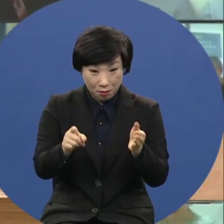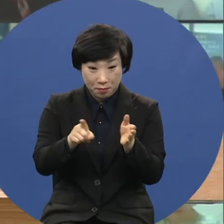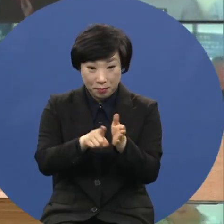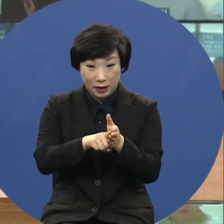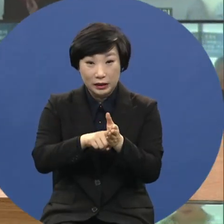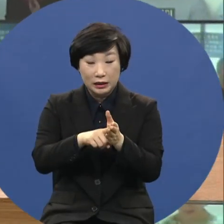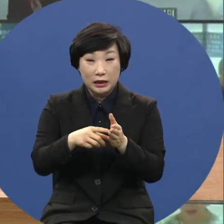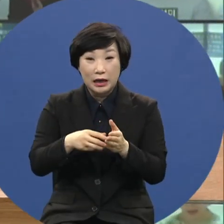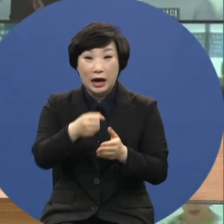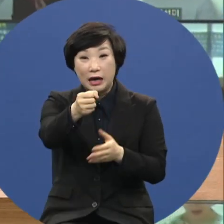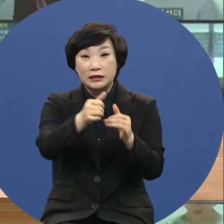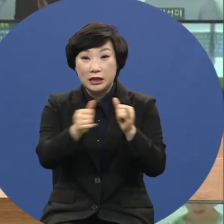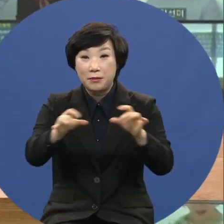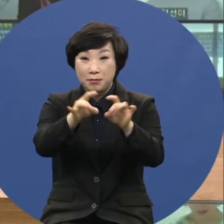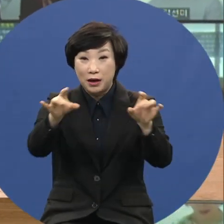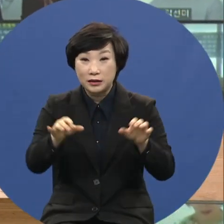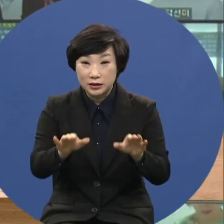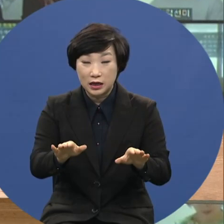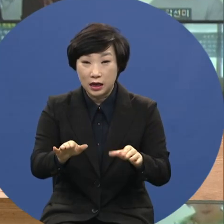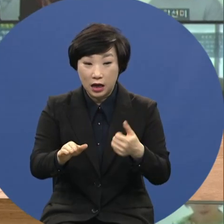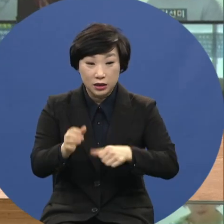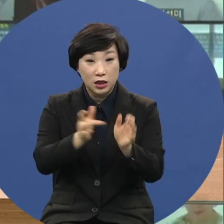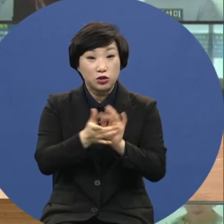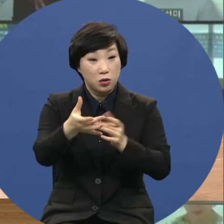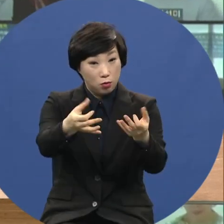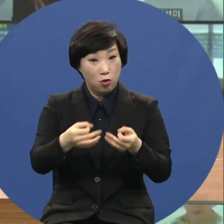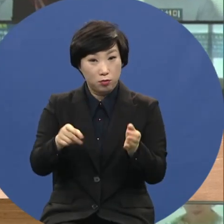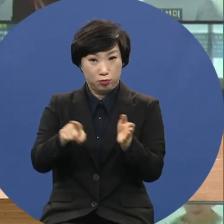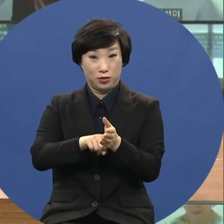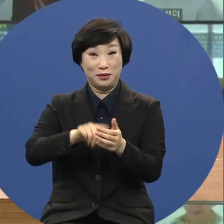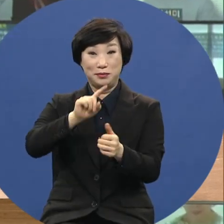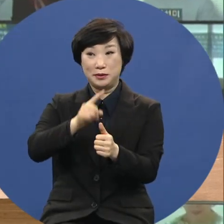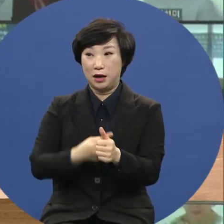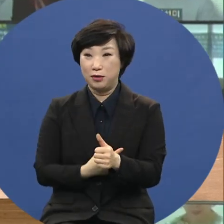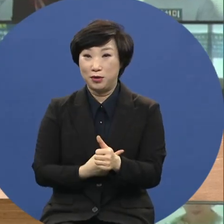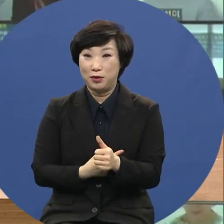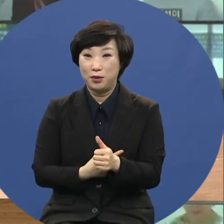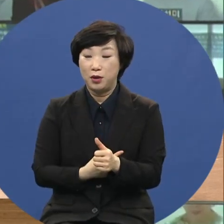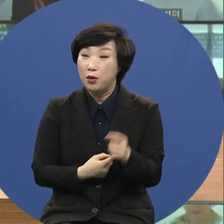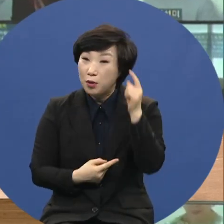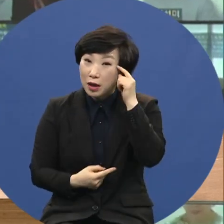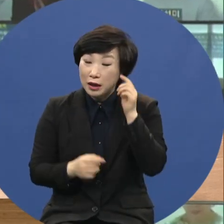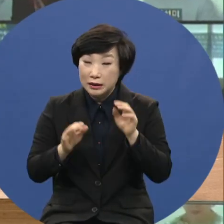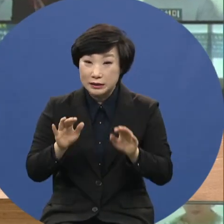자마다. 아들을 보면 안 믿을 수가 없지.